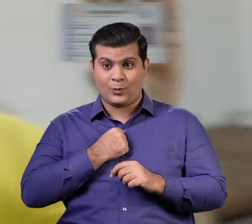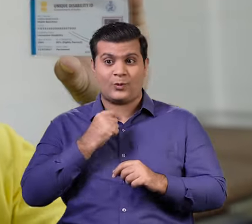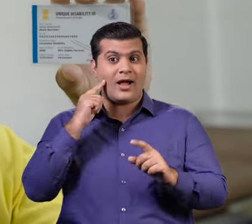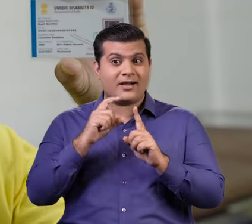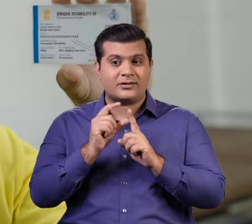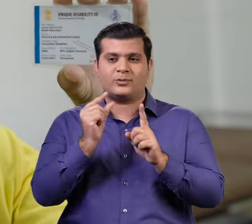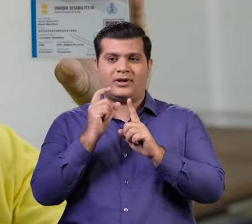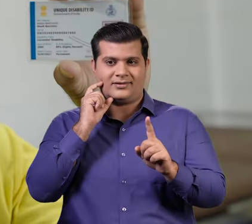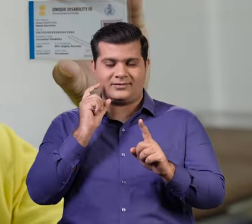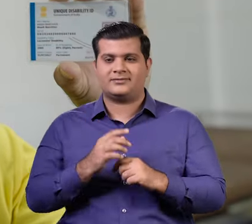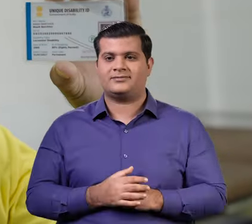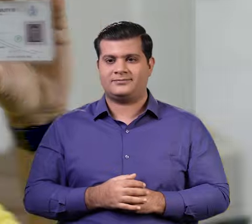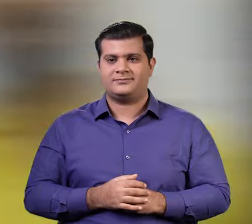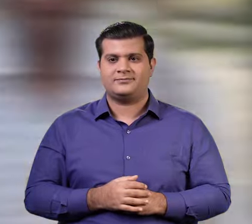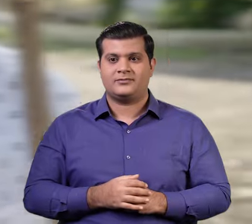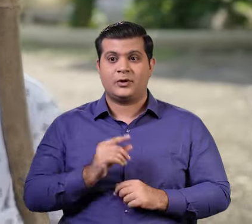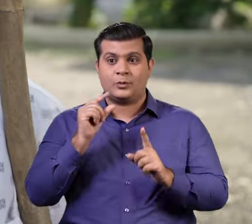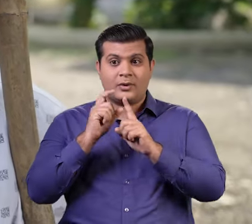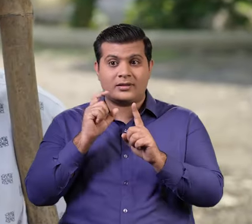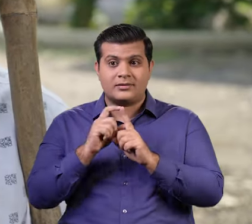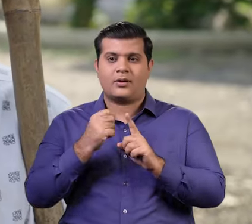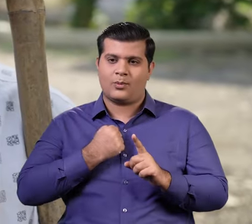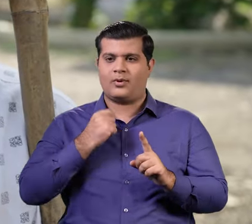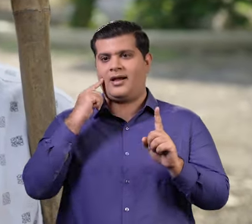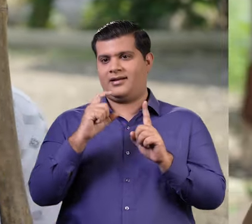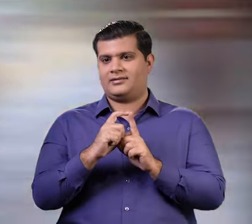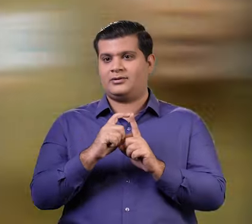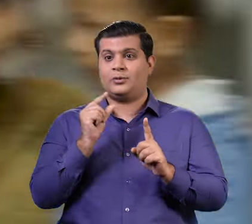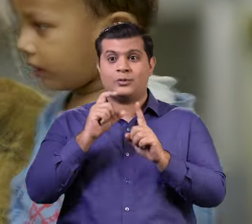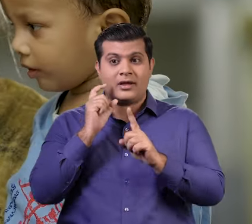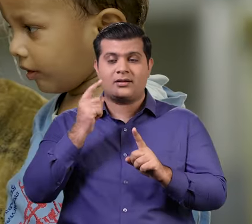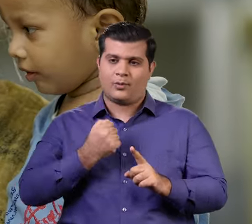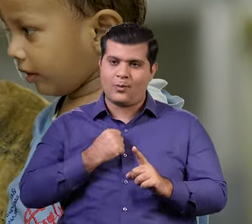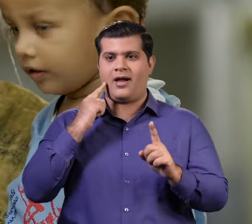मेरी पहचान, मेरी पहचान, मेरी UDID, UDID मेरी पहचान।